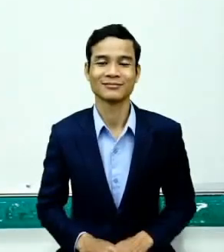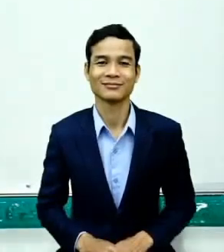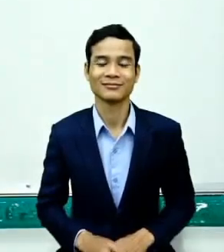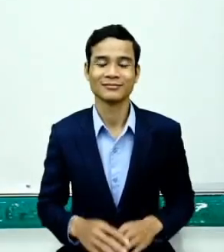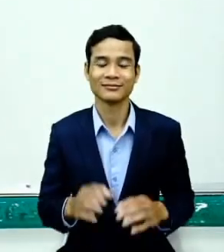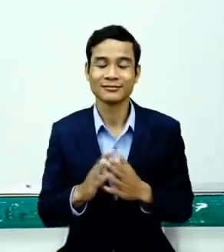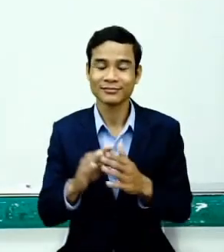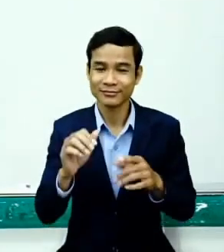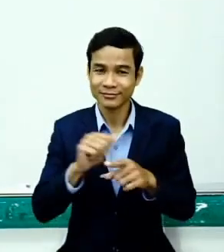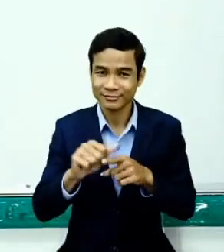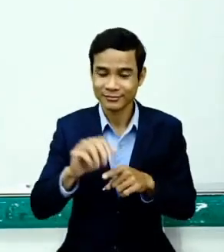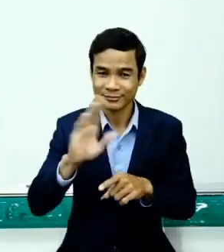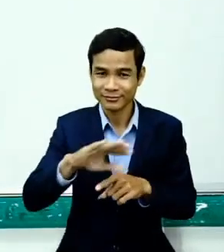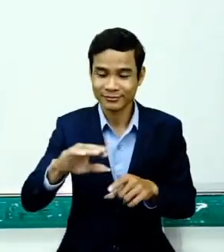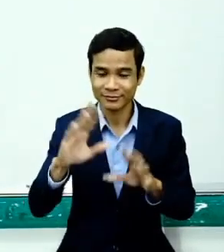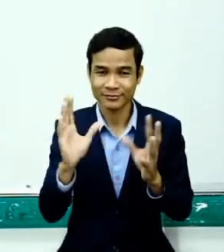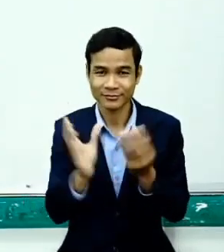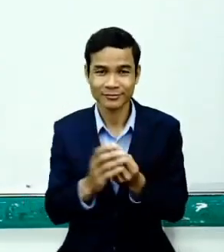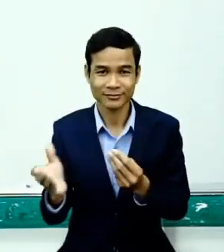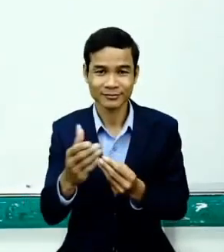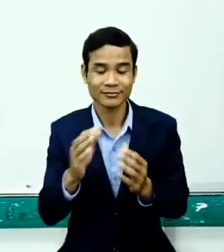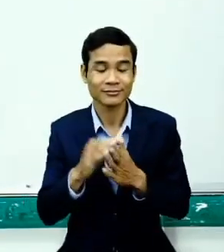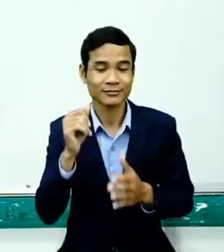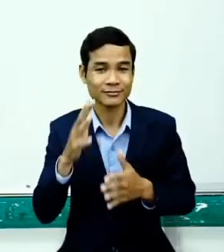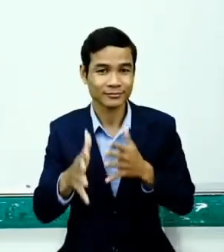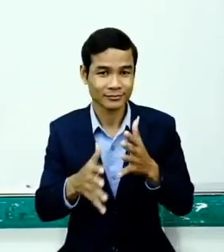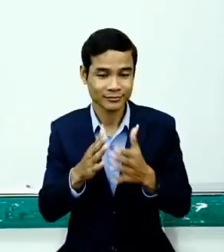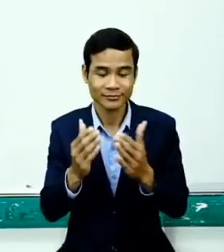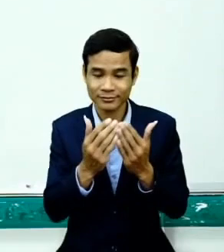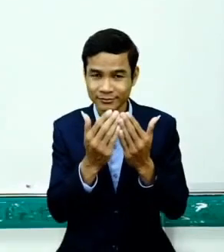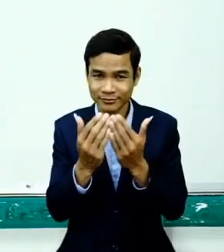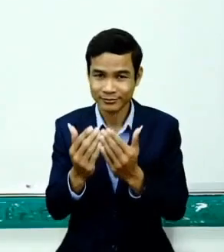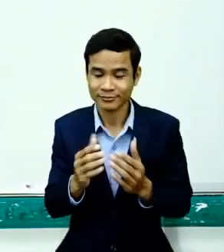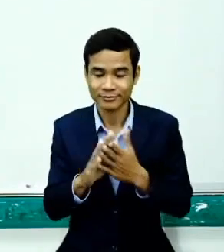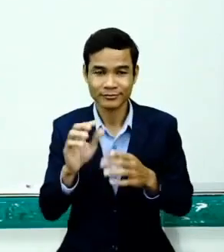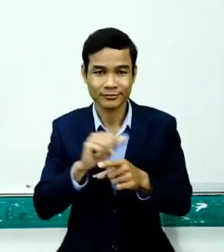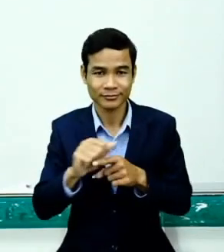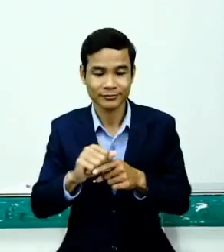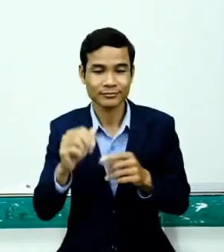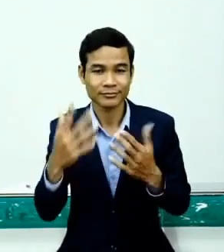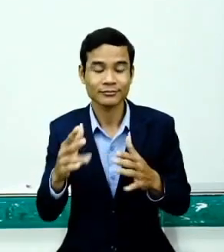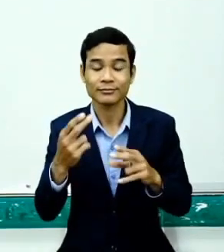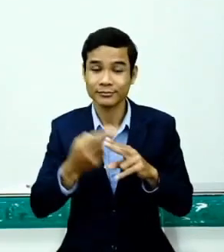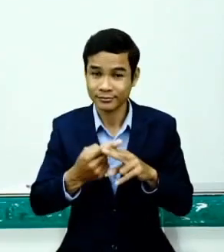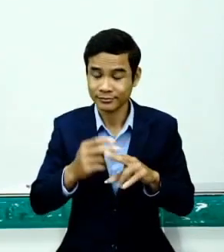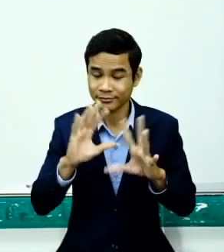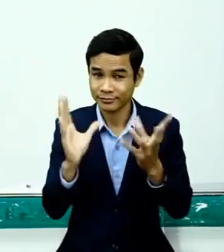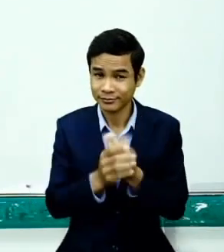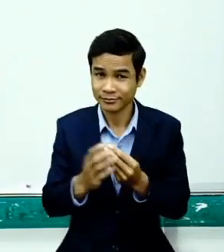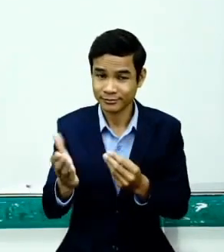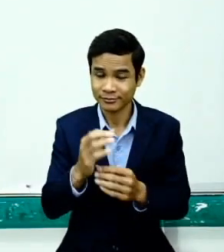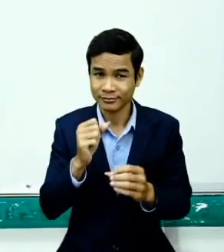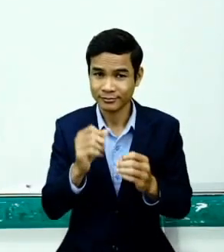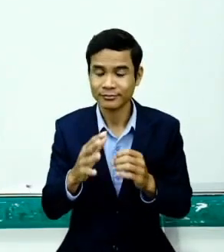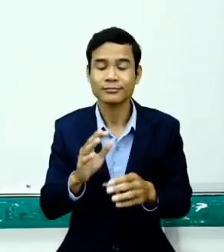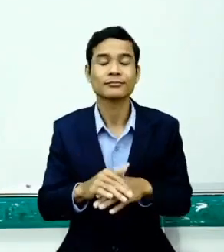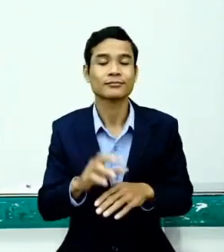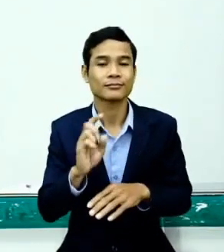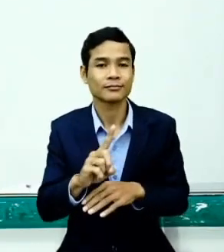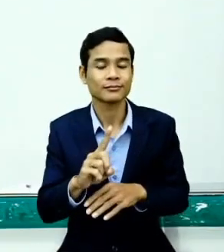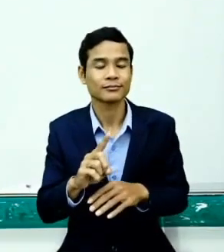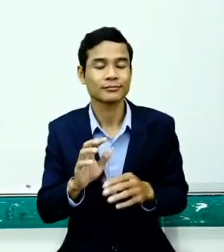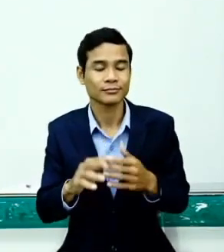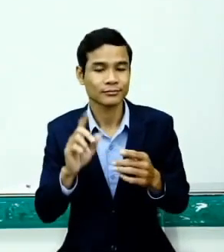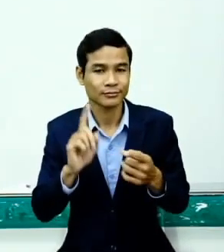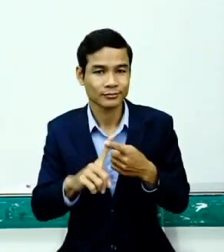Chà nít chìa lùm hát được bỏ dương tặng ọc nìa ta dương một án bầm rạp lùm hát. Chà rút chà chừng ăn ở vò tặng ọc nìa nè con á. Ta muối.